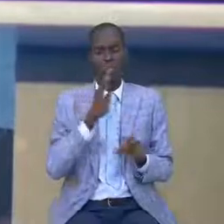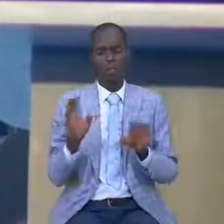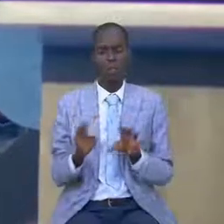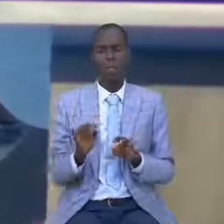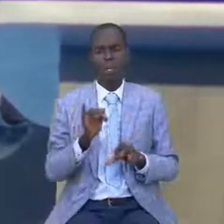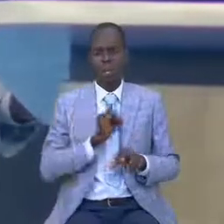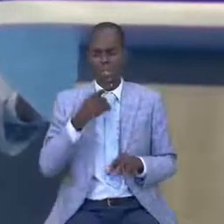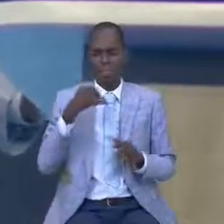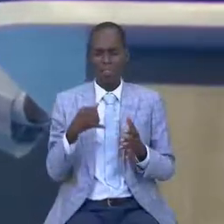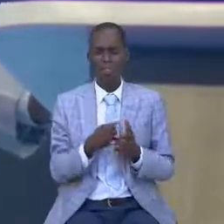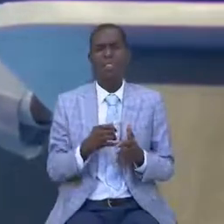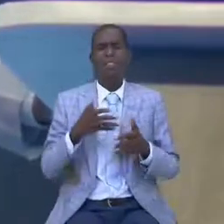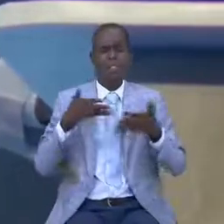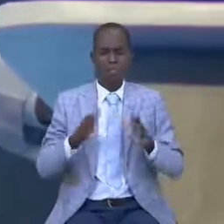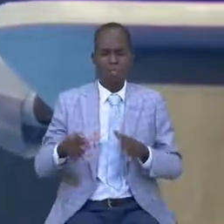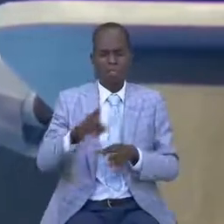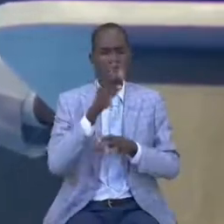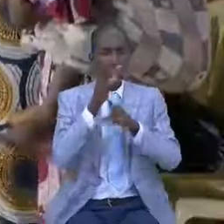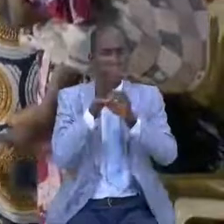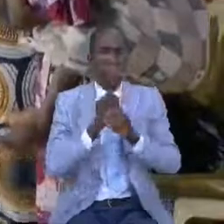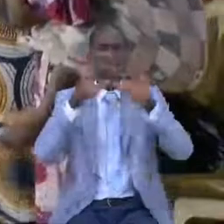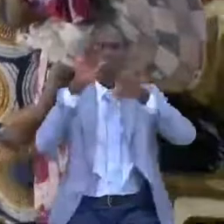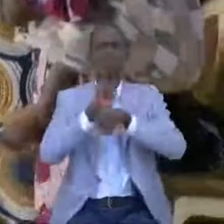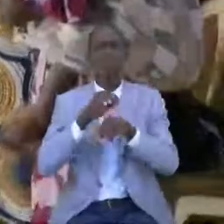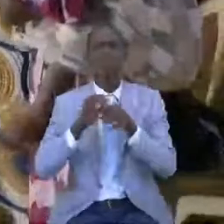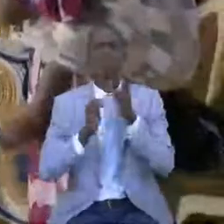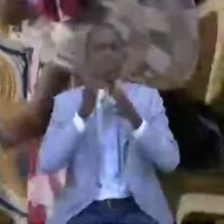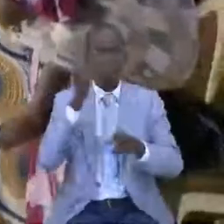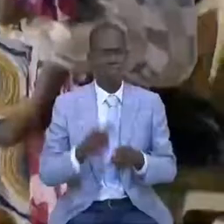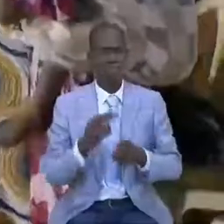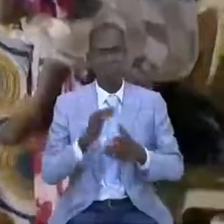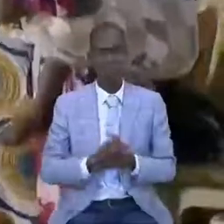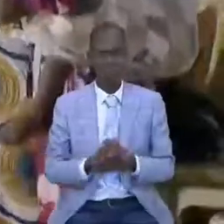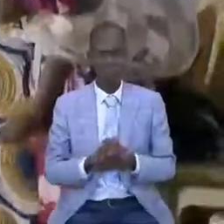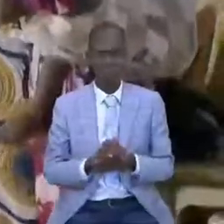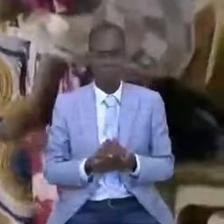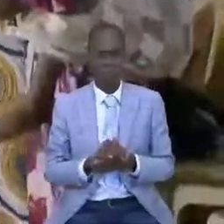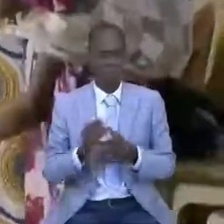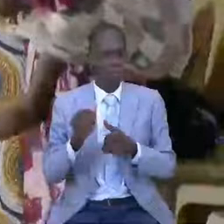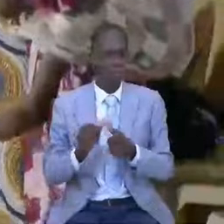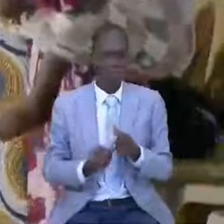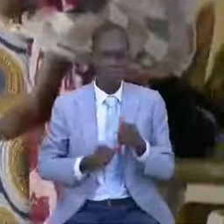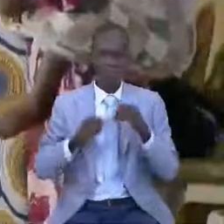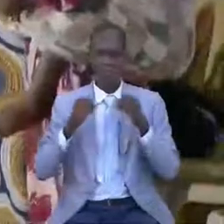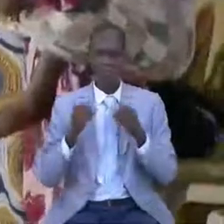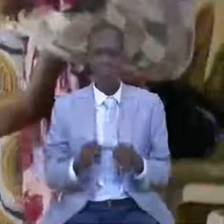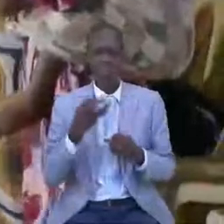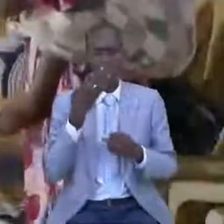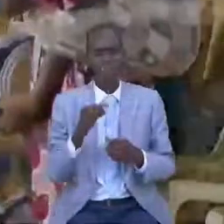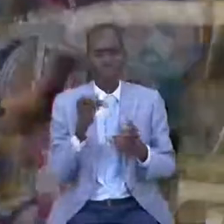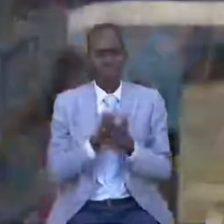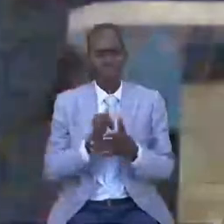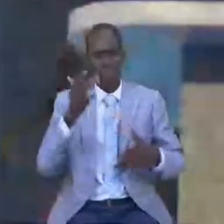dis, que ce sera fait. Je le dis maintenant. Seigneur, révèle ton miracle au